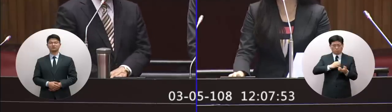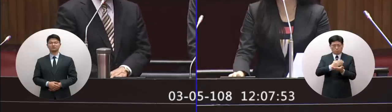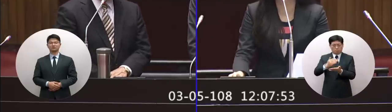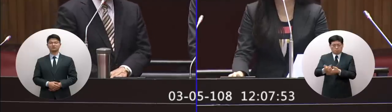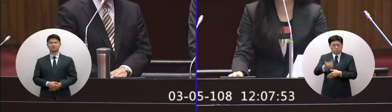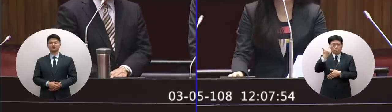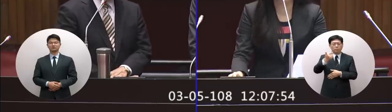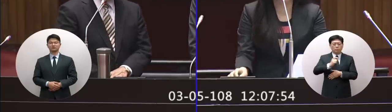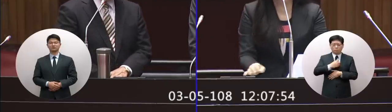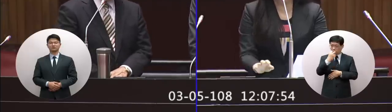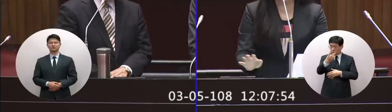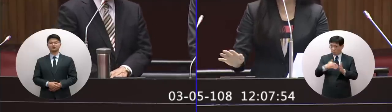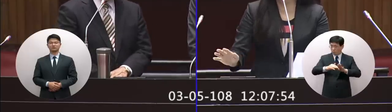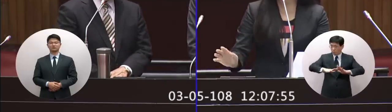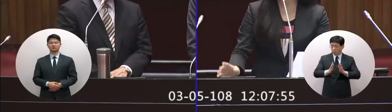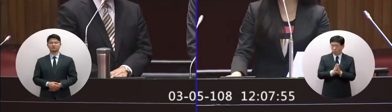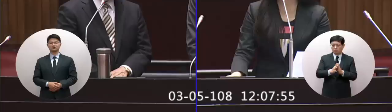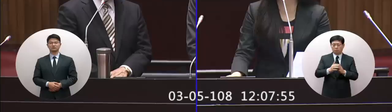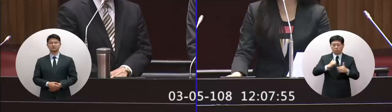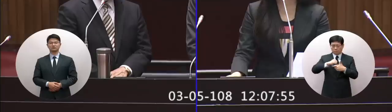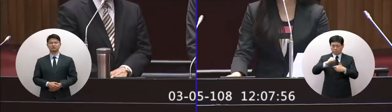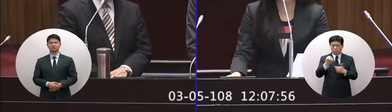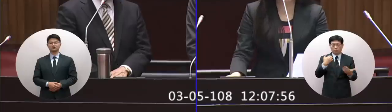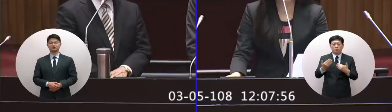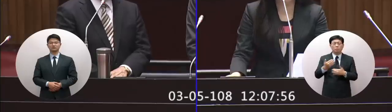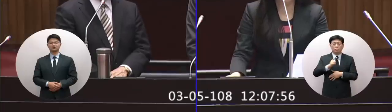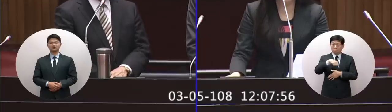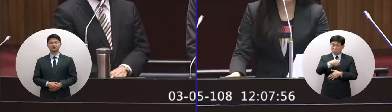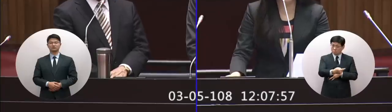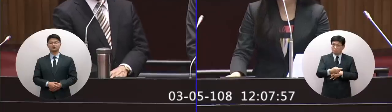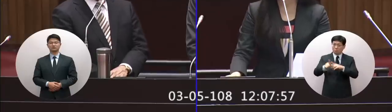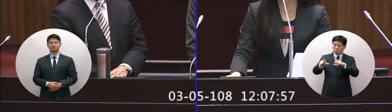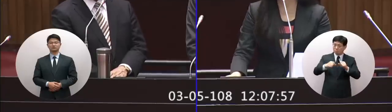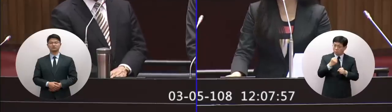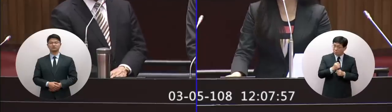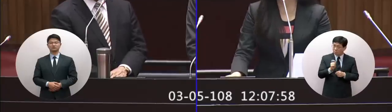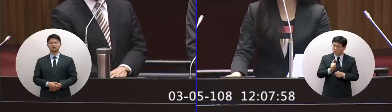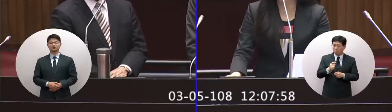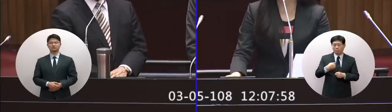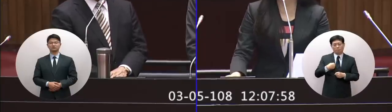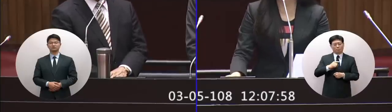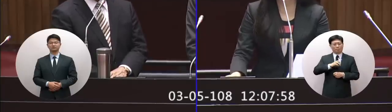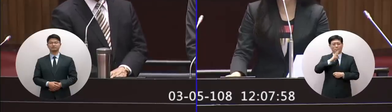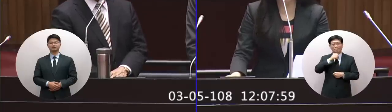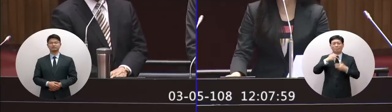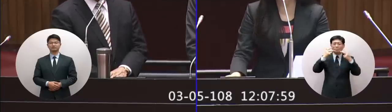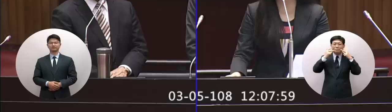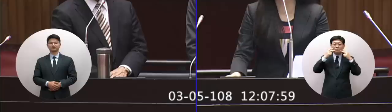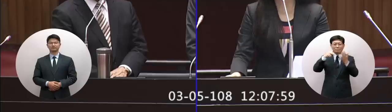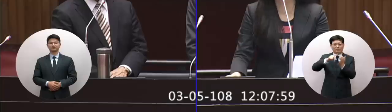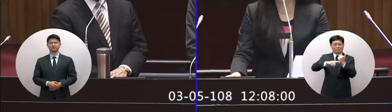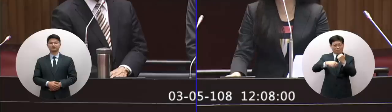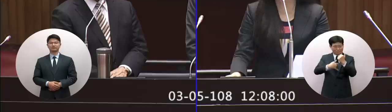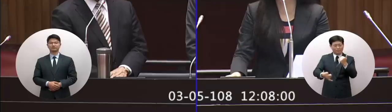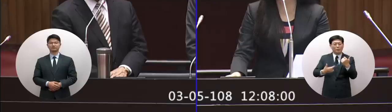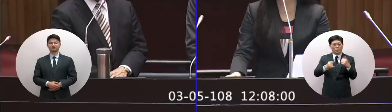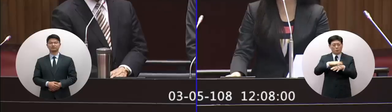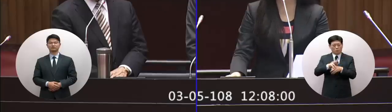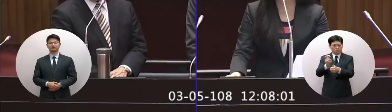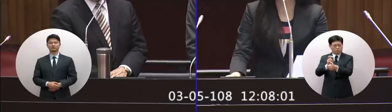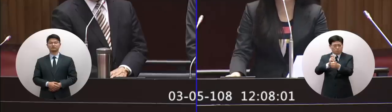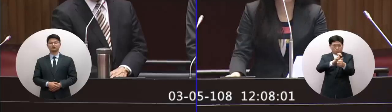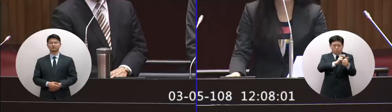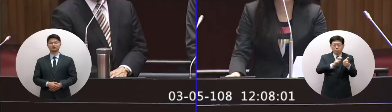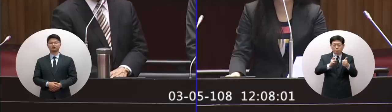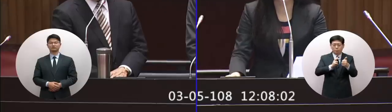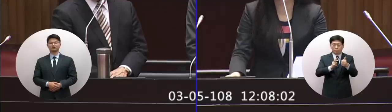就给出了具体的建议，不过后续的执行哈，我想身为原住民的立法委员哈，我还是会帮院长紧盯所